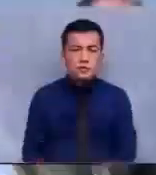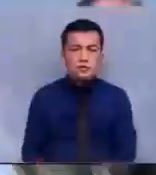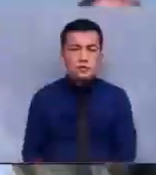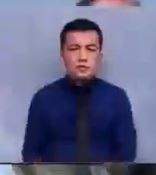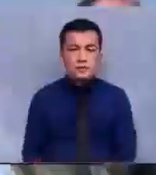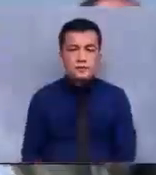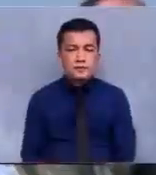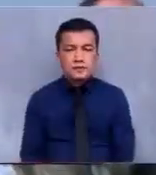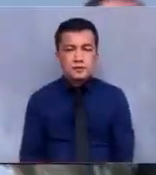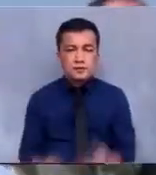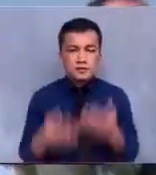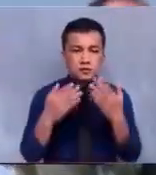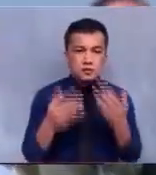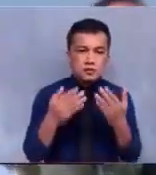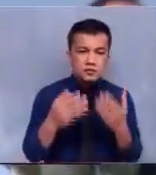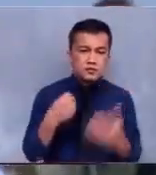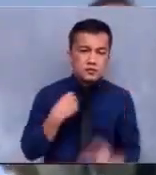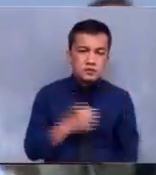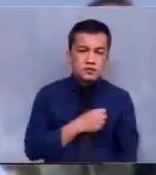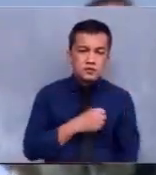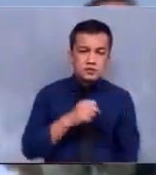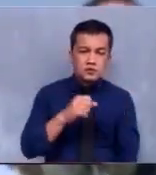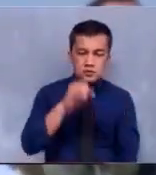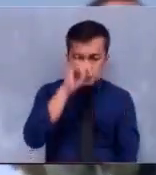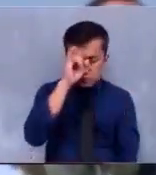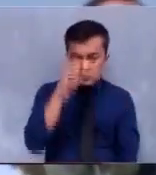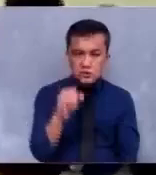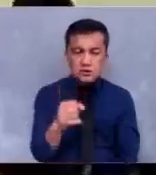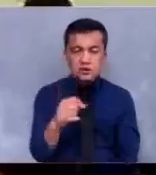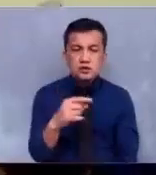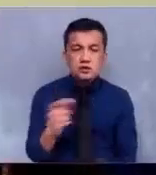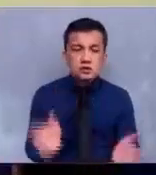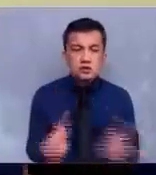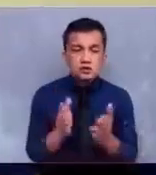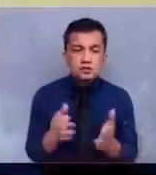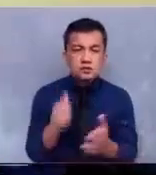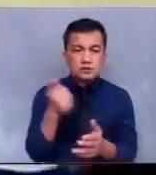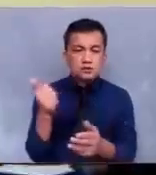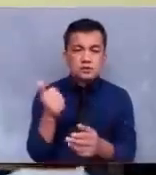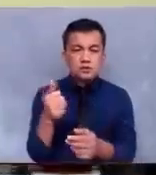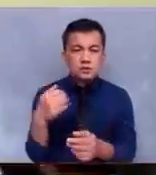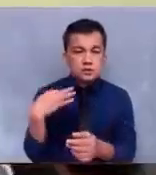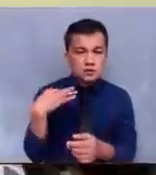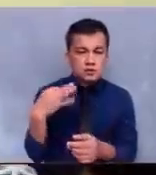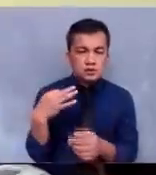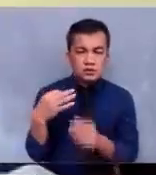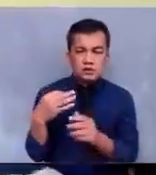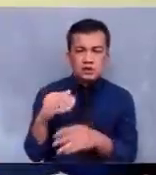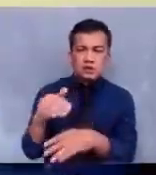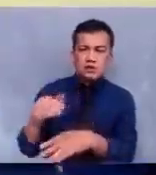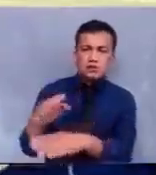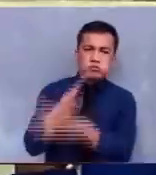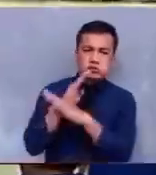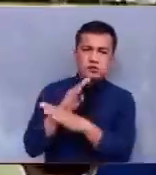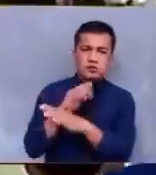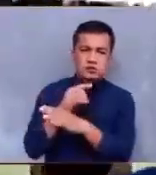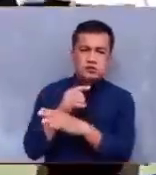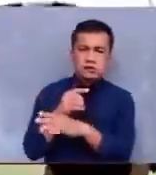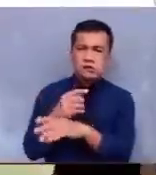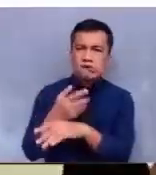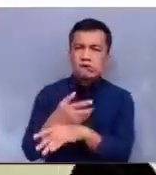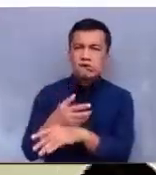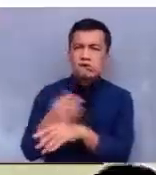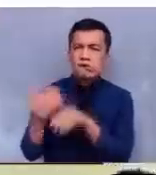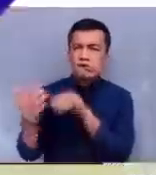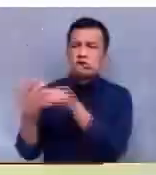Nagpasalamat ang Senador kay Yorme para dito. Hinikayat din niya ang ibang kandidato na iwasan ang batuhan ng putik ngayong